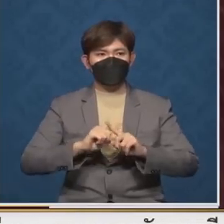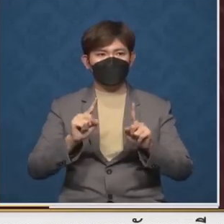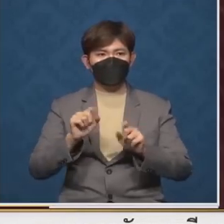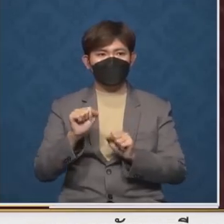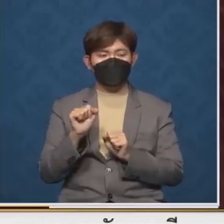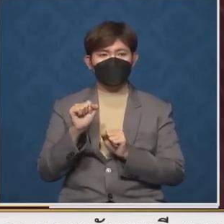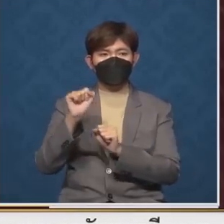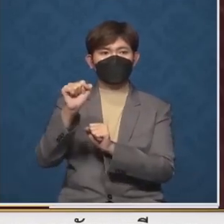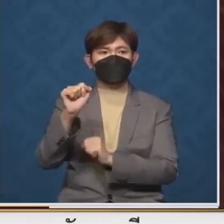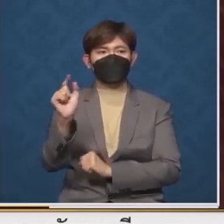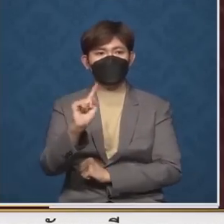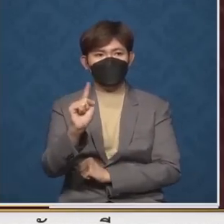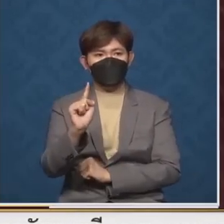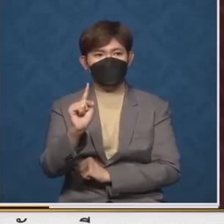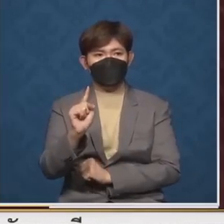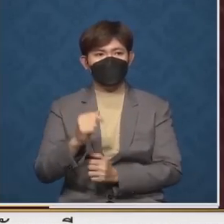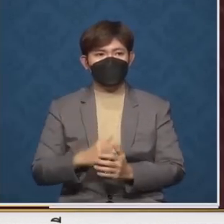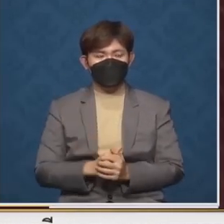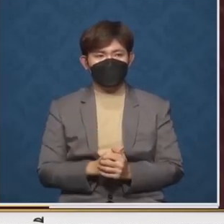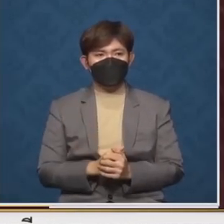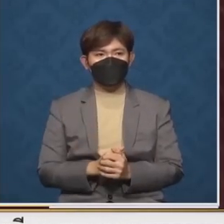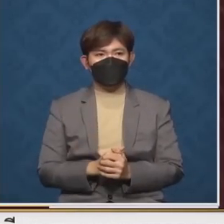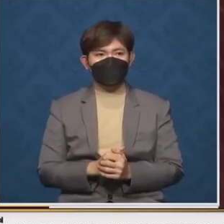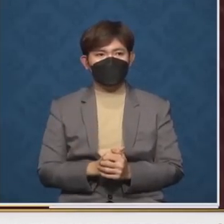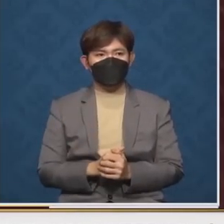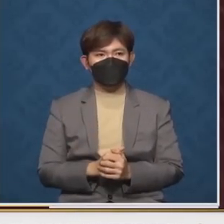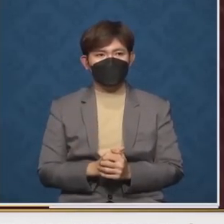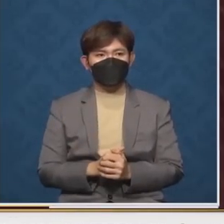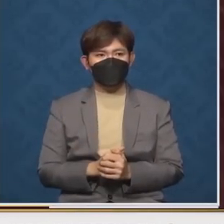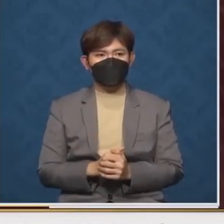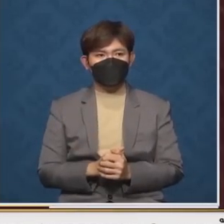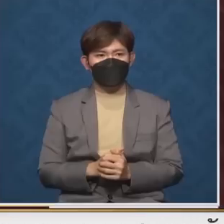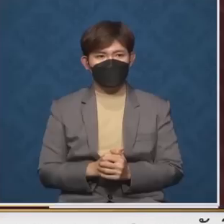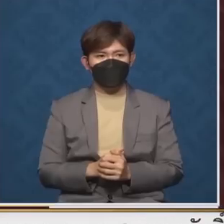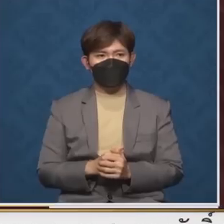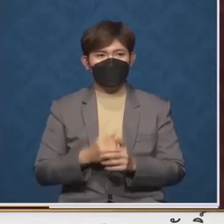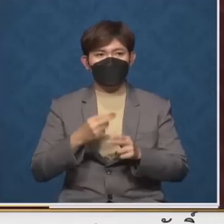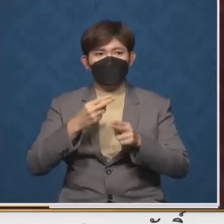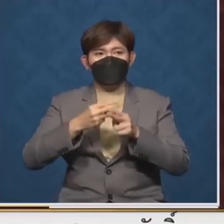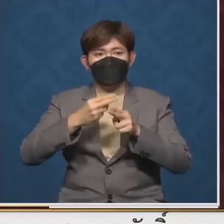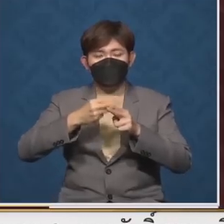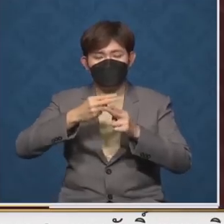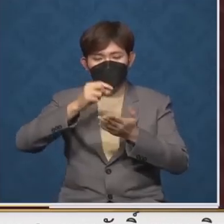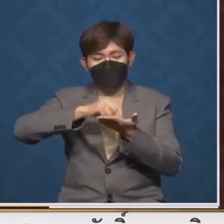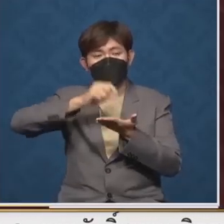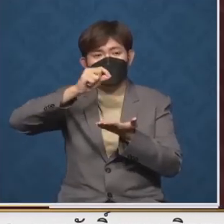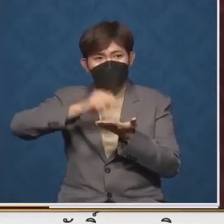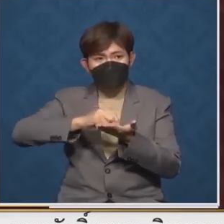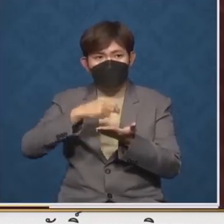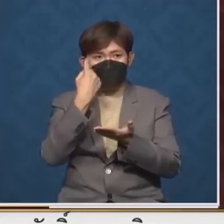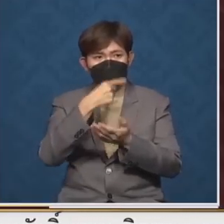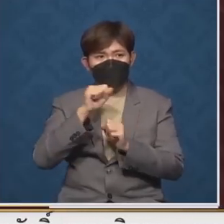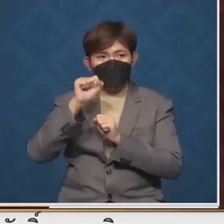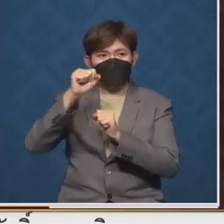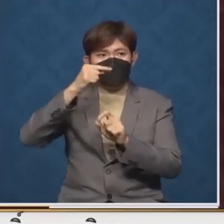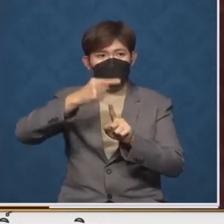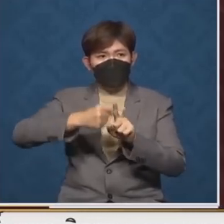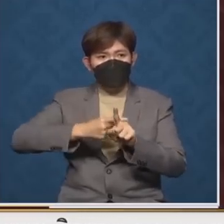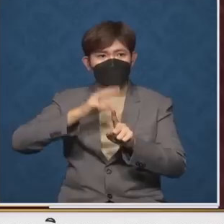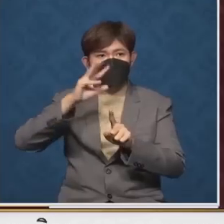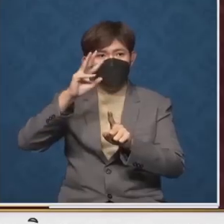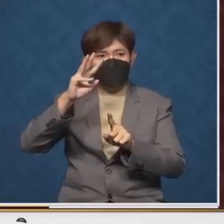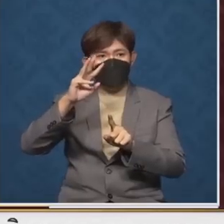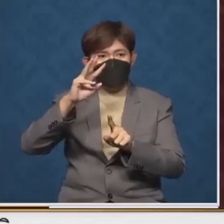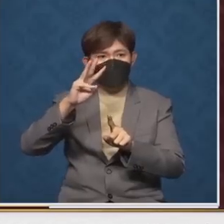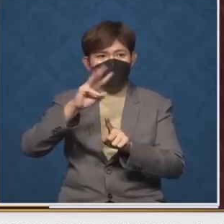นราชกิจจานุเบกษาท่านดูนะครับผู้ลงลับสนองนะครับ ผู้ประกาศนะวนที่ 26 ม